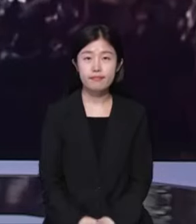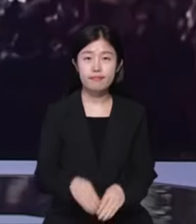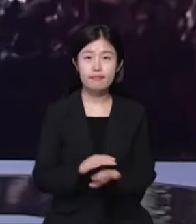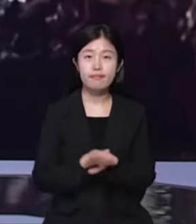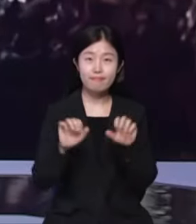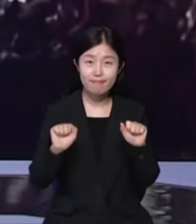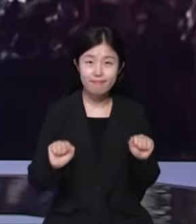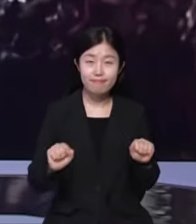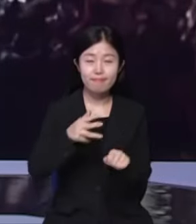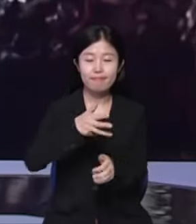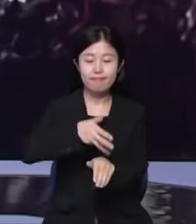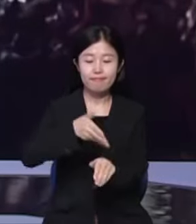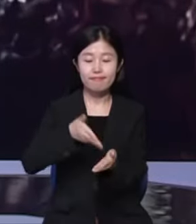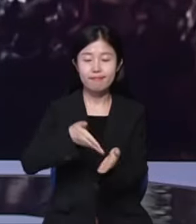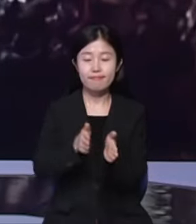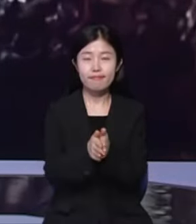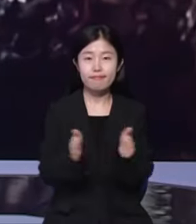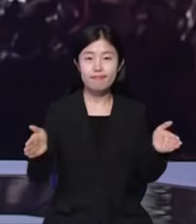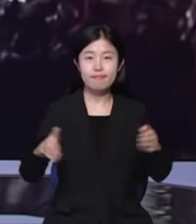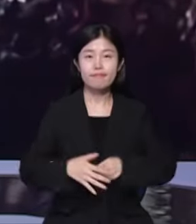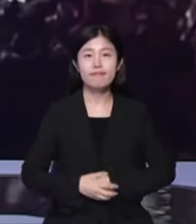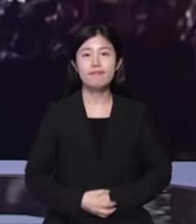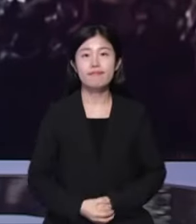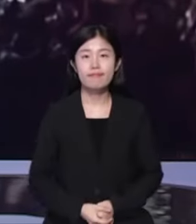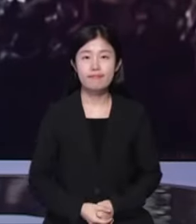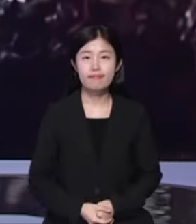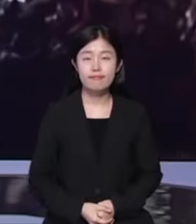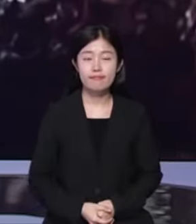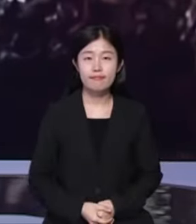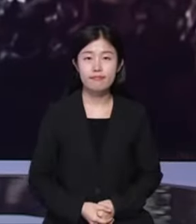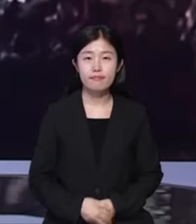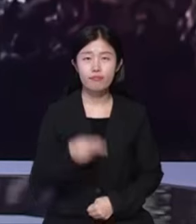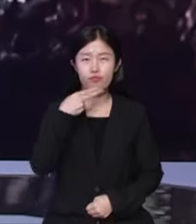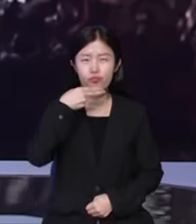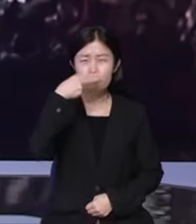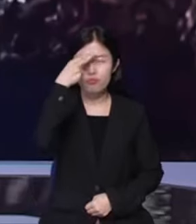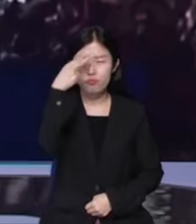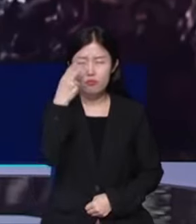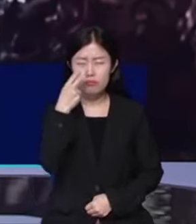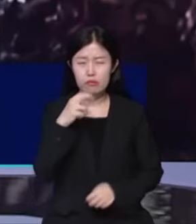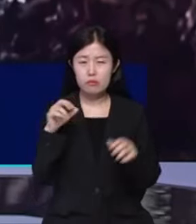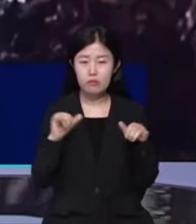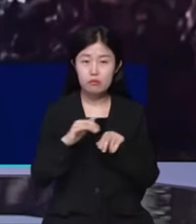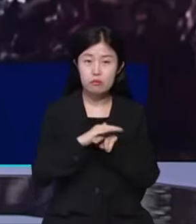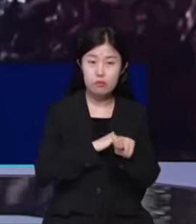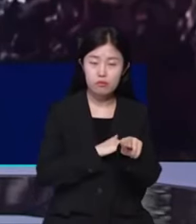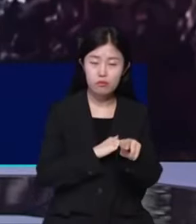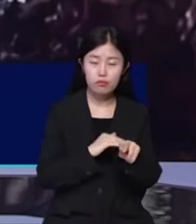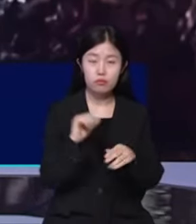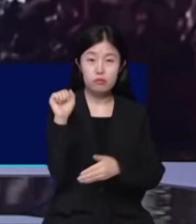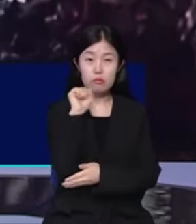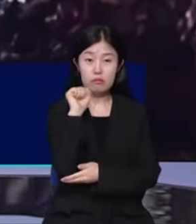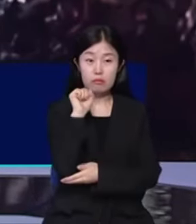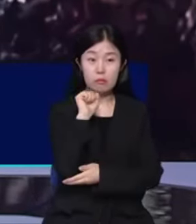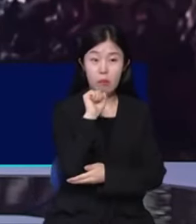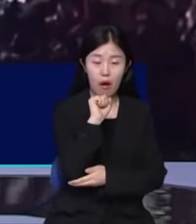시청자 여러분 안녕하십니까? KBC 8시 뉴스 시작합니다. 음주 단속을 피하려던 운전자가 도주하며 사고를